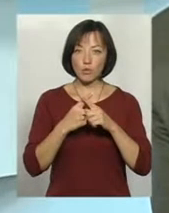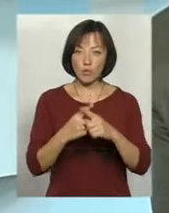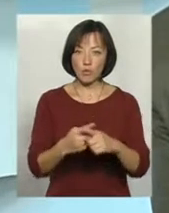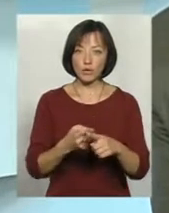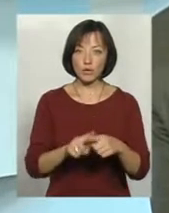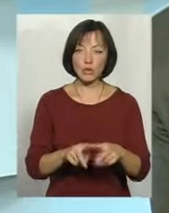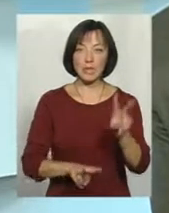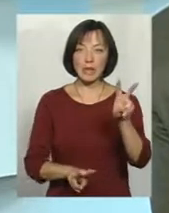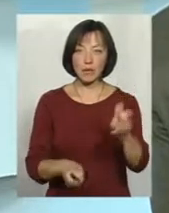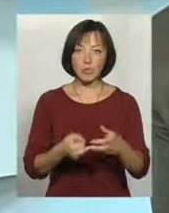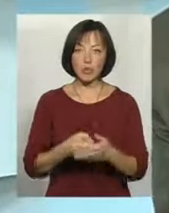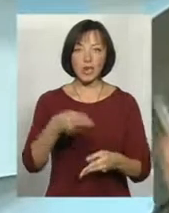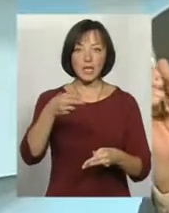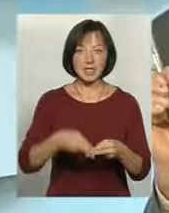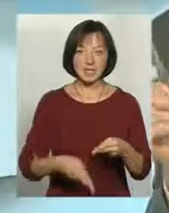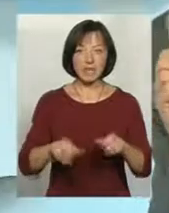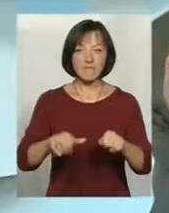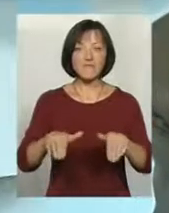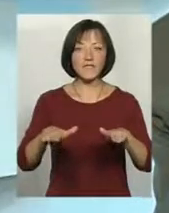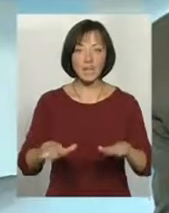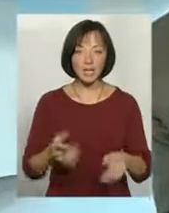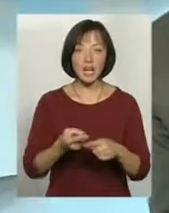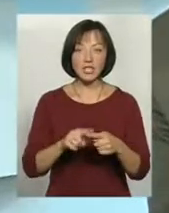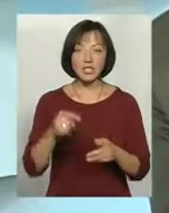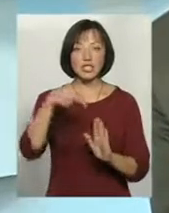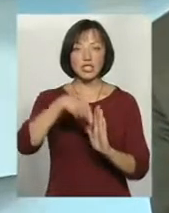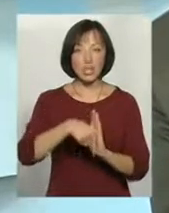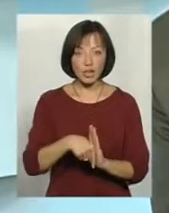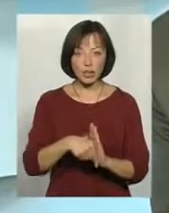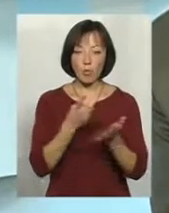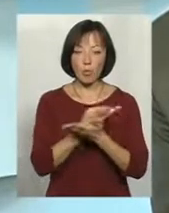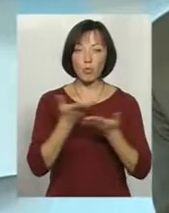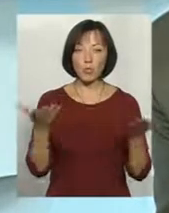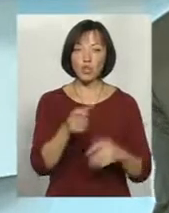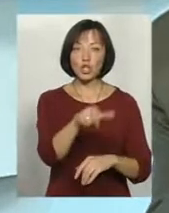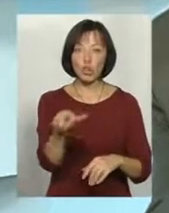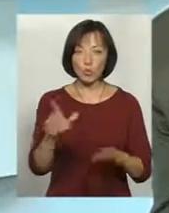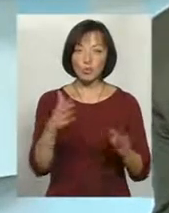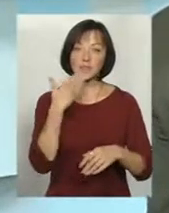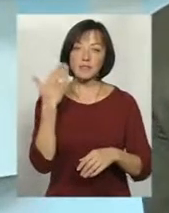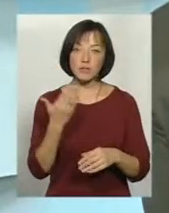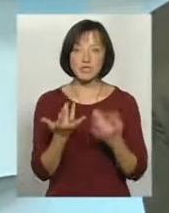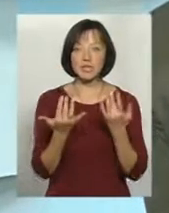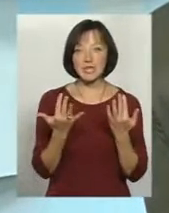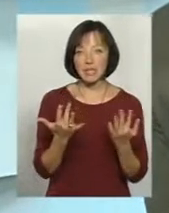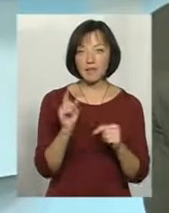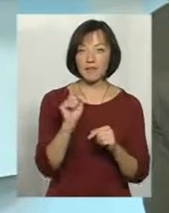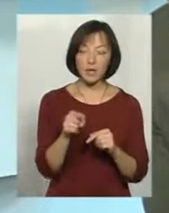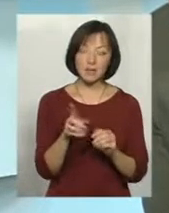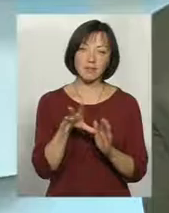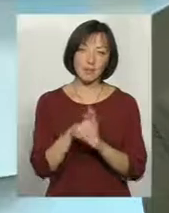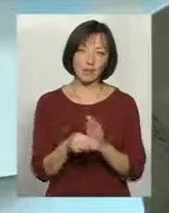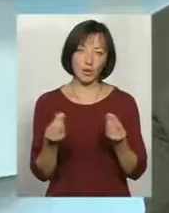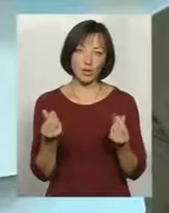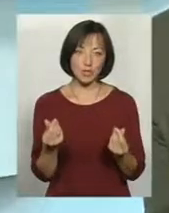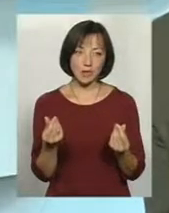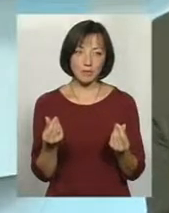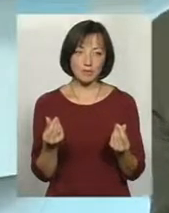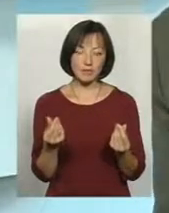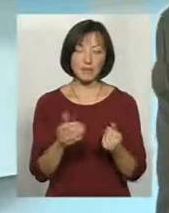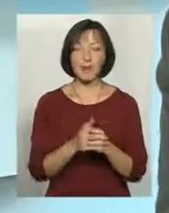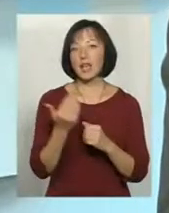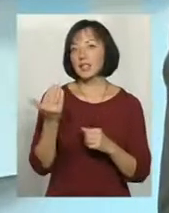тему до кінця його вирішення. А це значить, що публічні люди будуть звітувати, скільки вони вдали грошей.